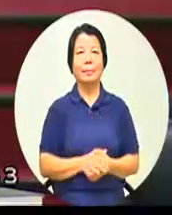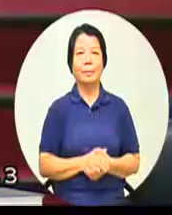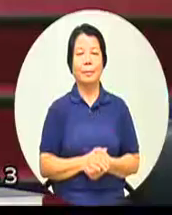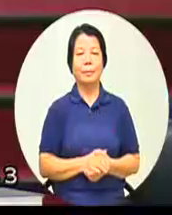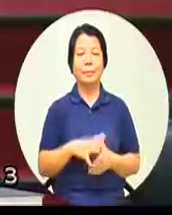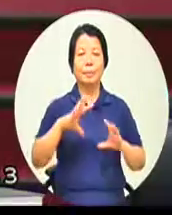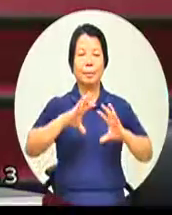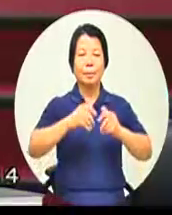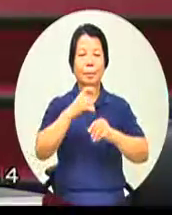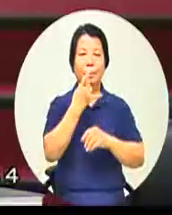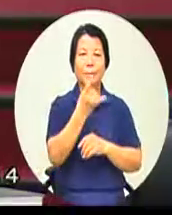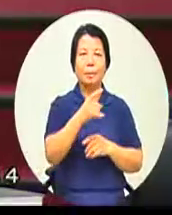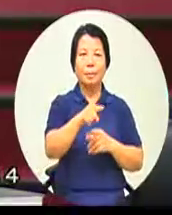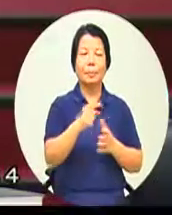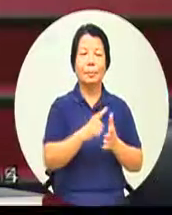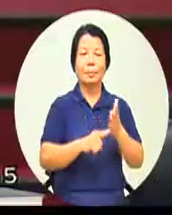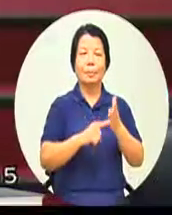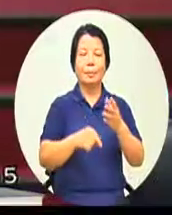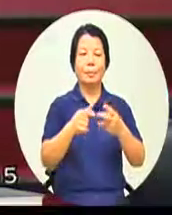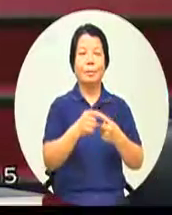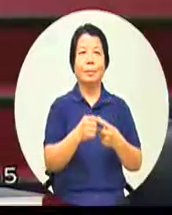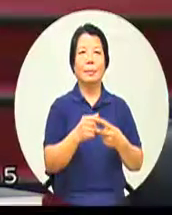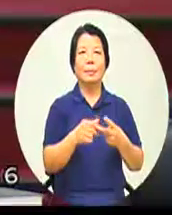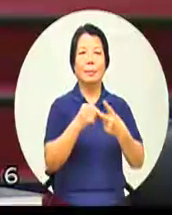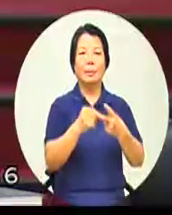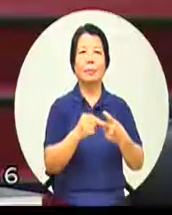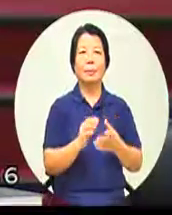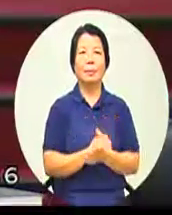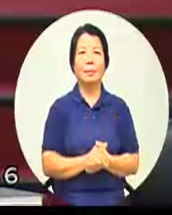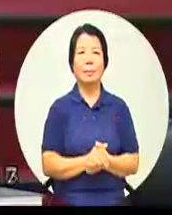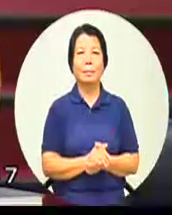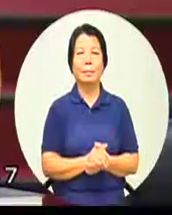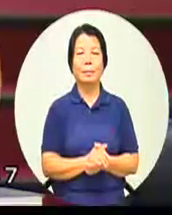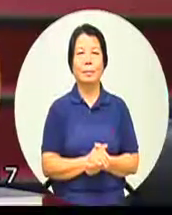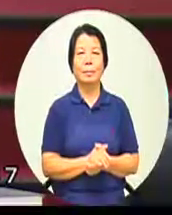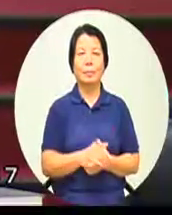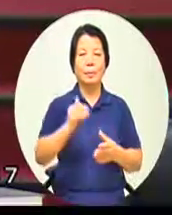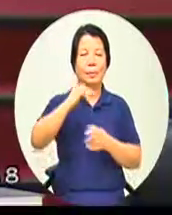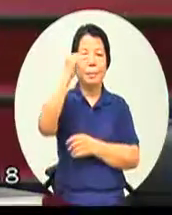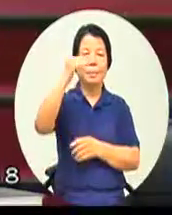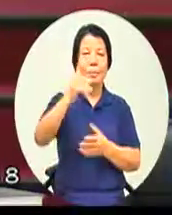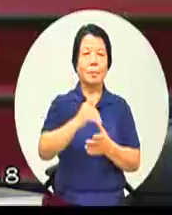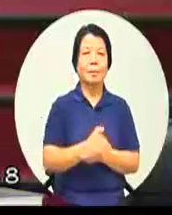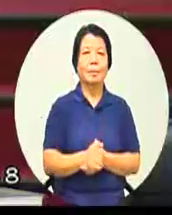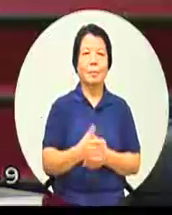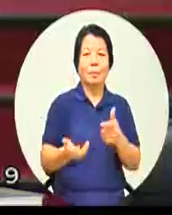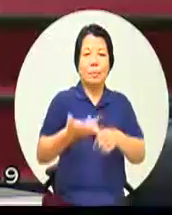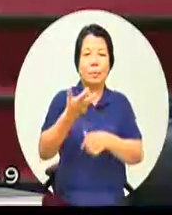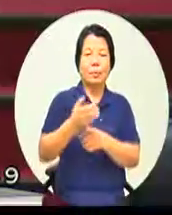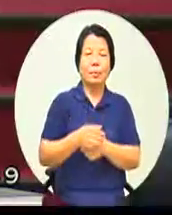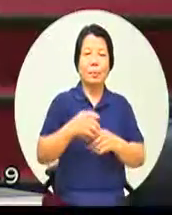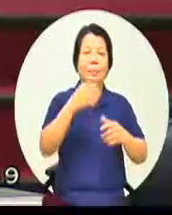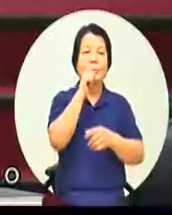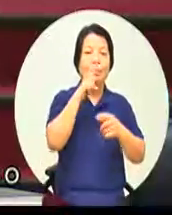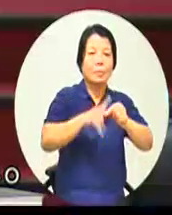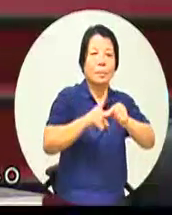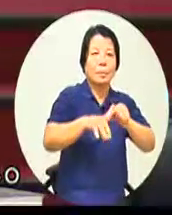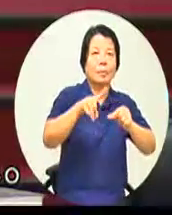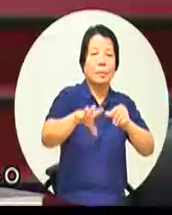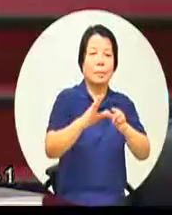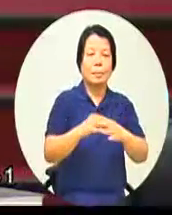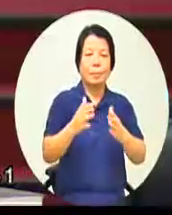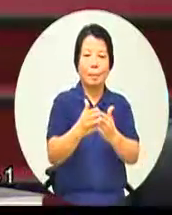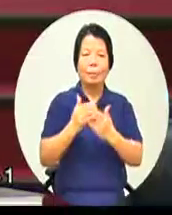语有做简大师，我搁兼注音啦。瓜地好啦，迄、那个台东火焰山、铁国山瓜地方，宪兵造反